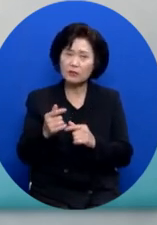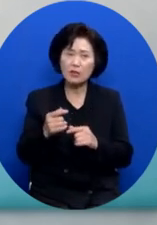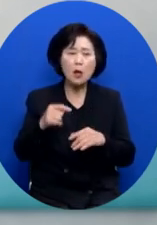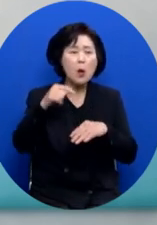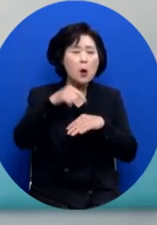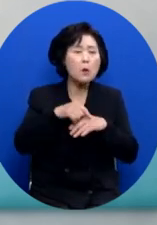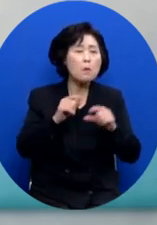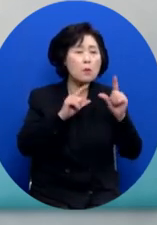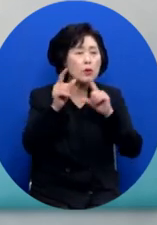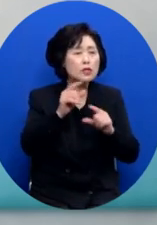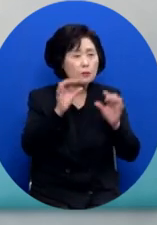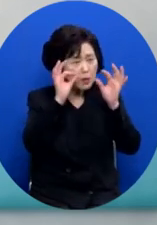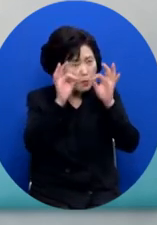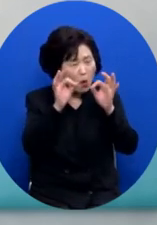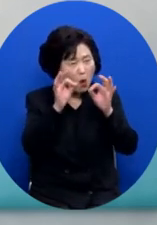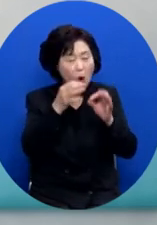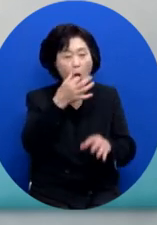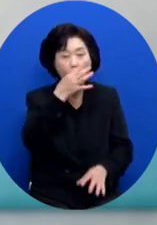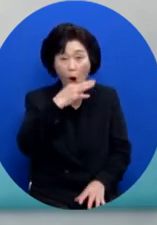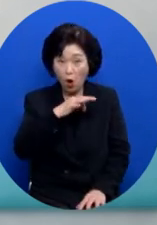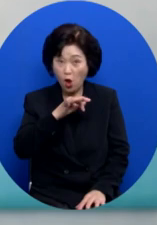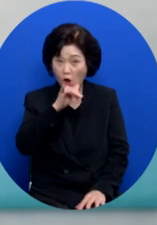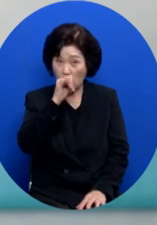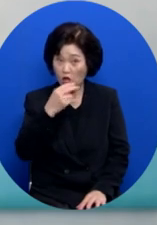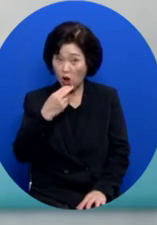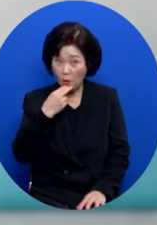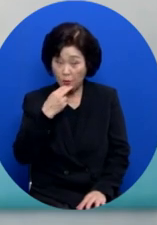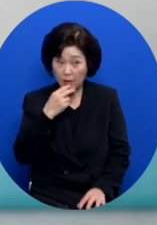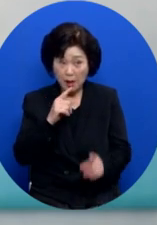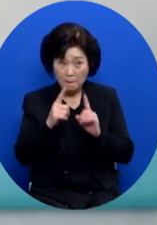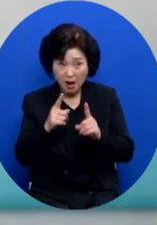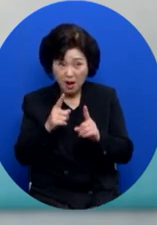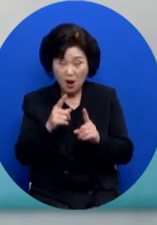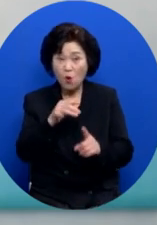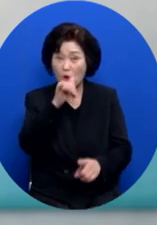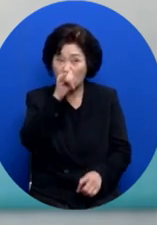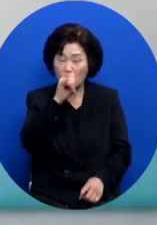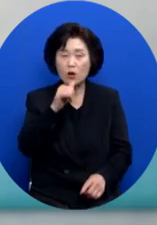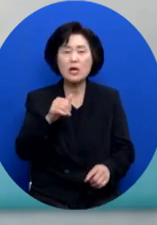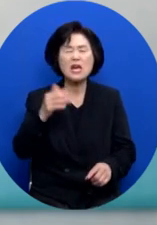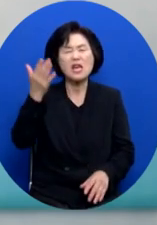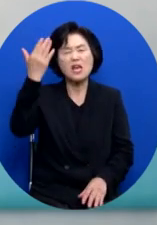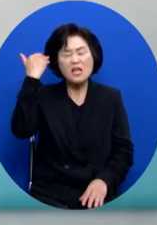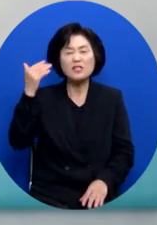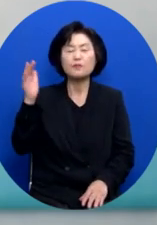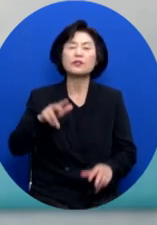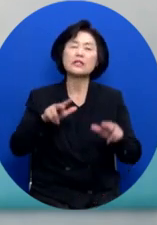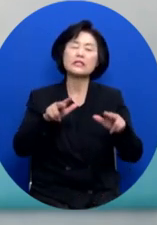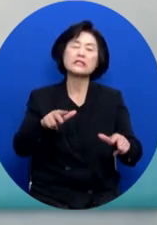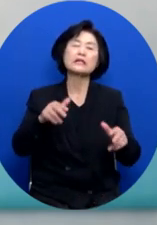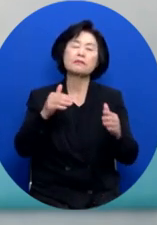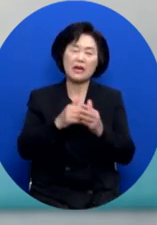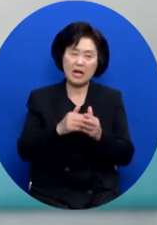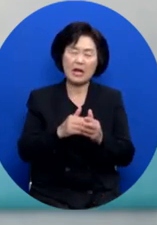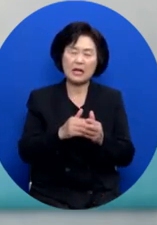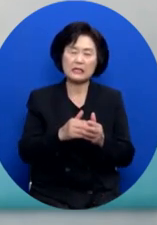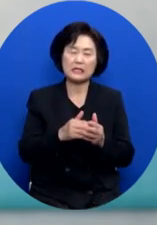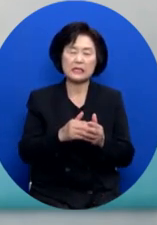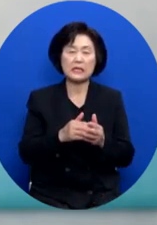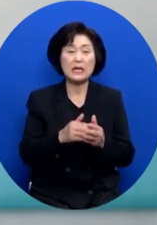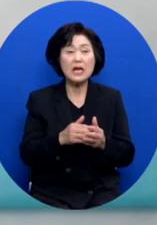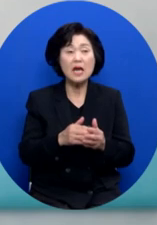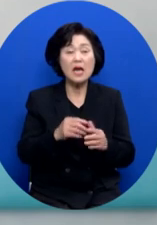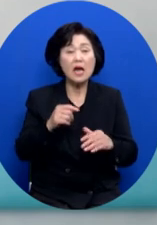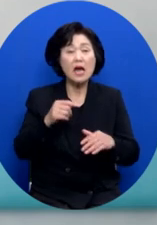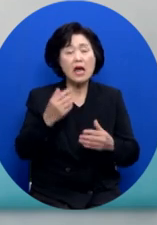따져 차별하는 것은 시공간을 넘어 과거로부터 지금까지 계속되는 것으로서